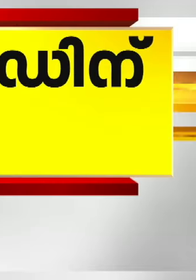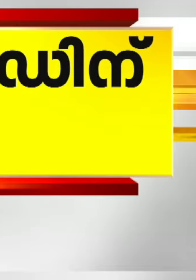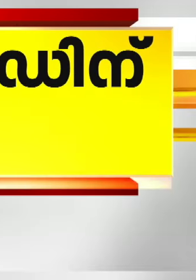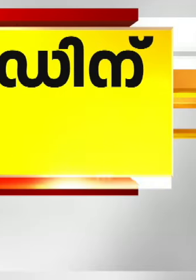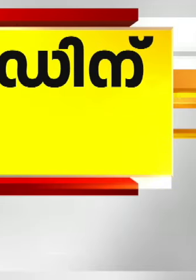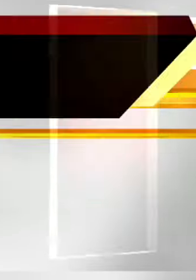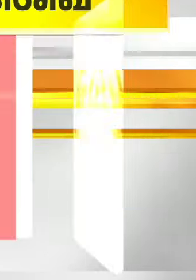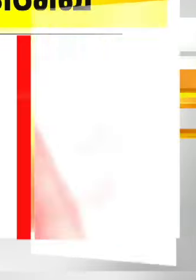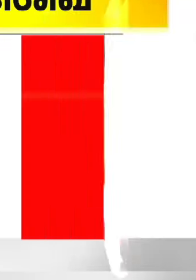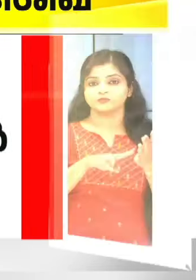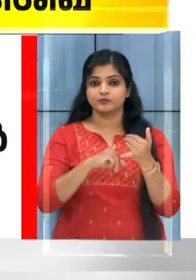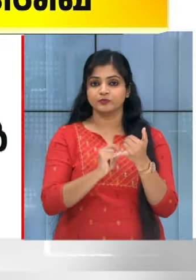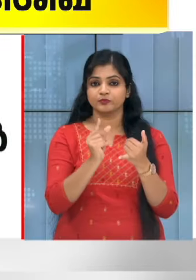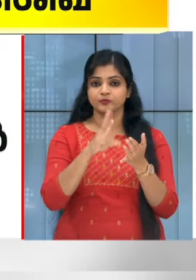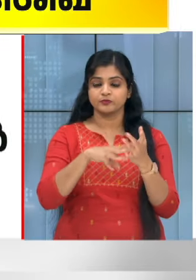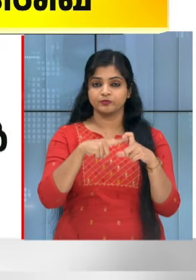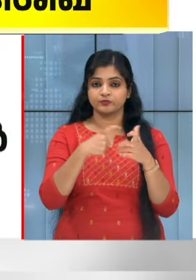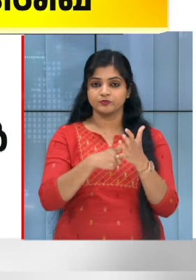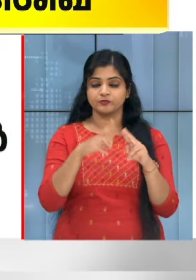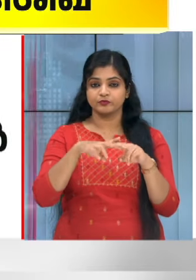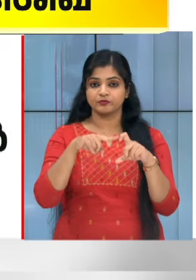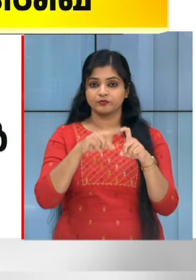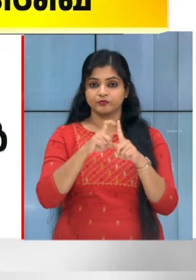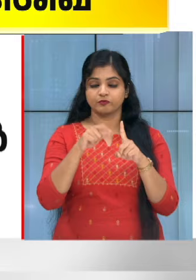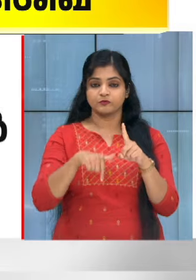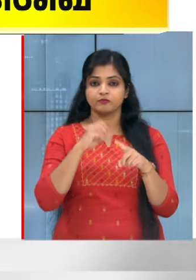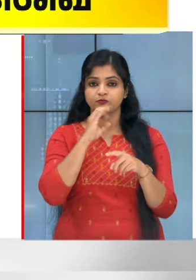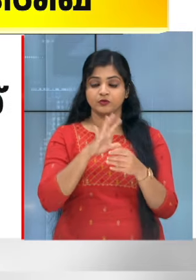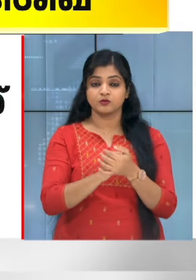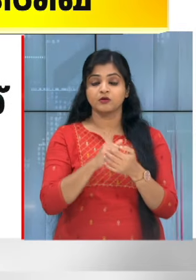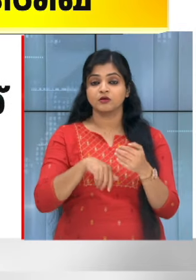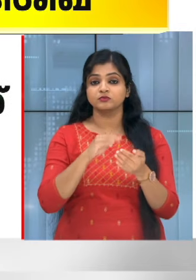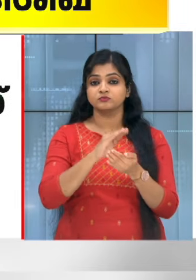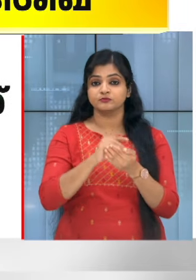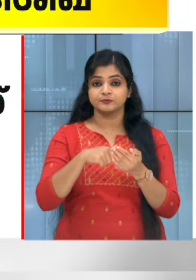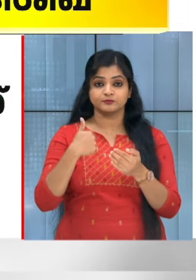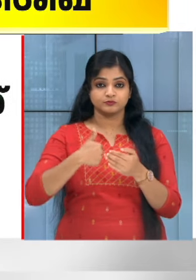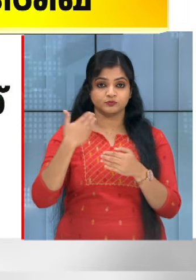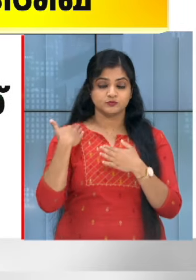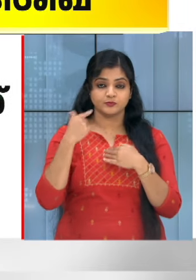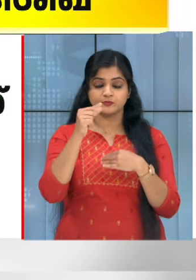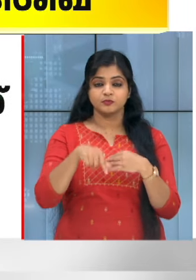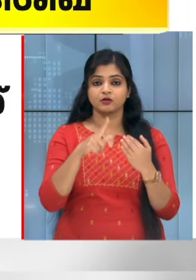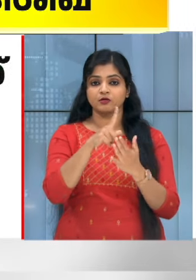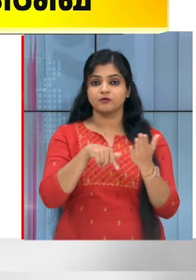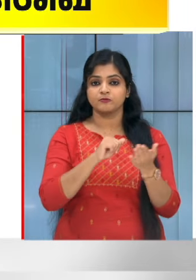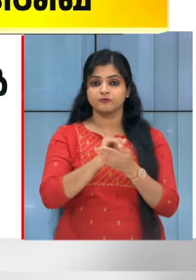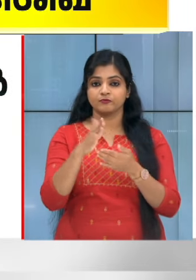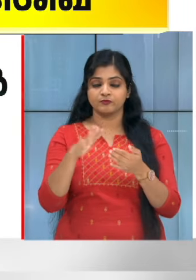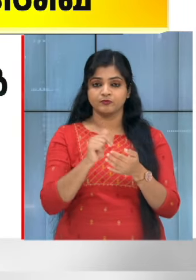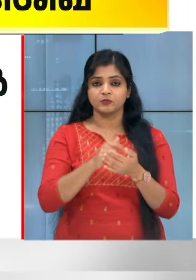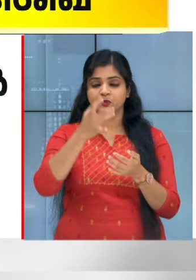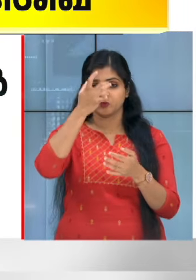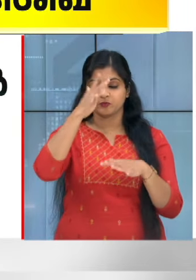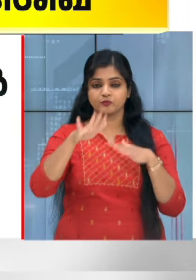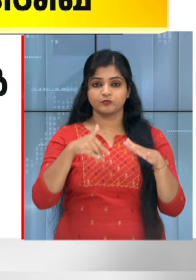ഇക്കാര്യം സ്റ്റോർ കീപ്പർ എക്സിക്യൂട്ടീവ് ഓഫീസർക്ക് റിപ്പോർട്ടായി നൽകിയിട്ടുമുണ്ട്. ഇത്തരത്തിൽ വലിയൊരു പ്രതിസന്ധിയിലേക്കാണ് പത്മനാഭസ്വാമി ക്ഷേത്രം പോകുന്നത്.